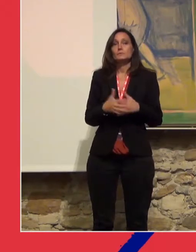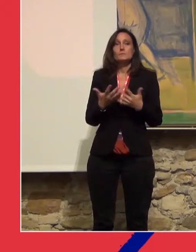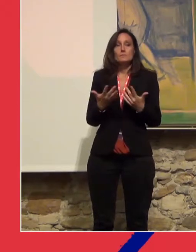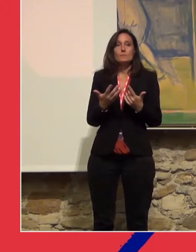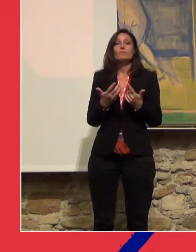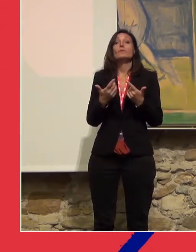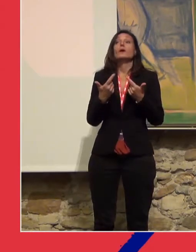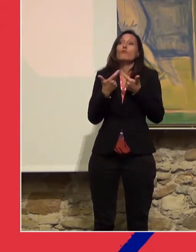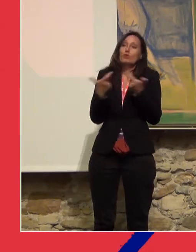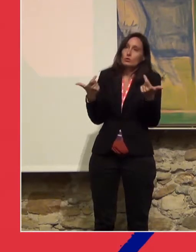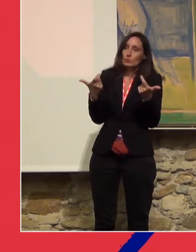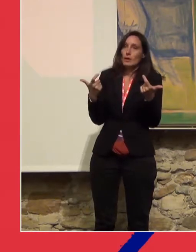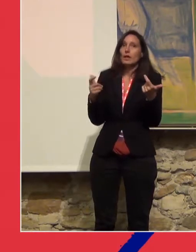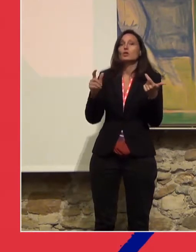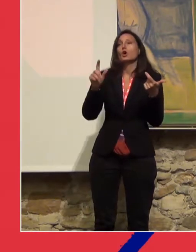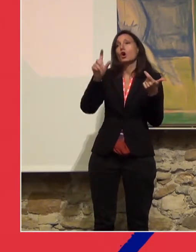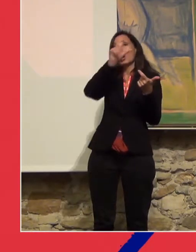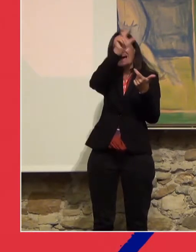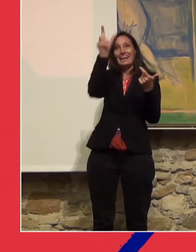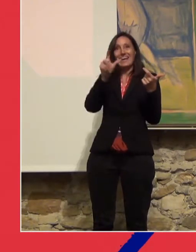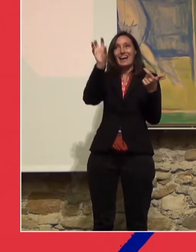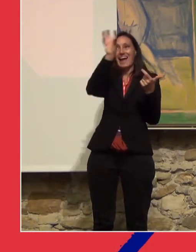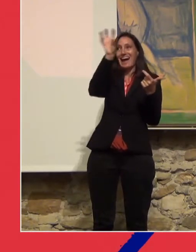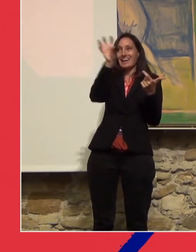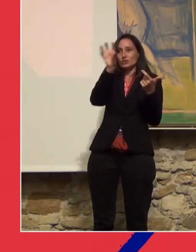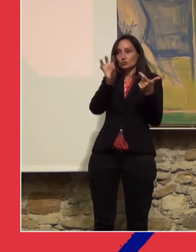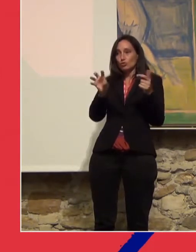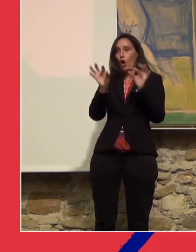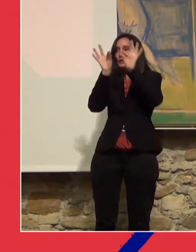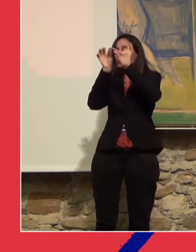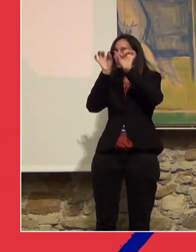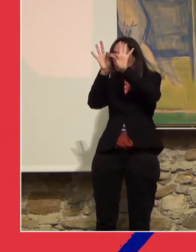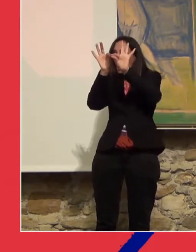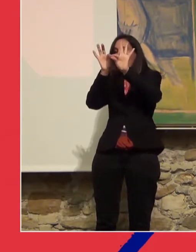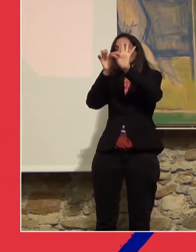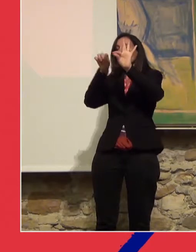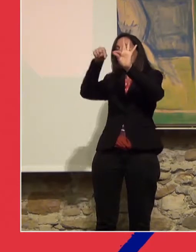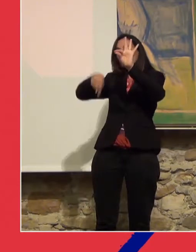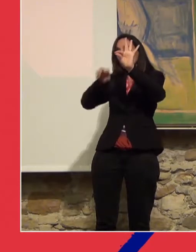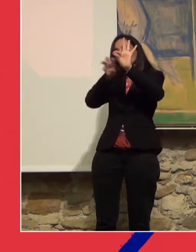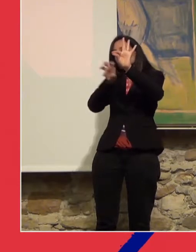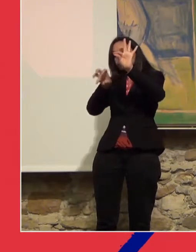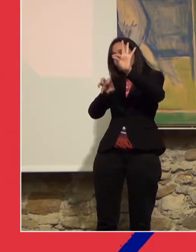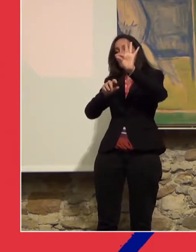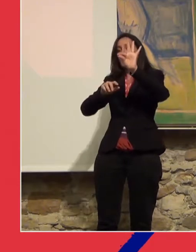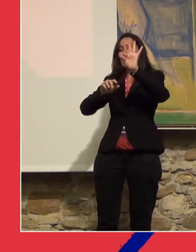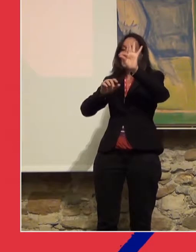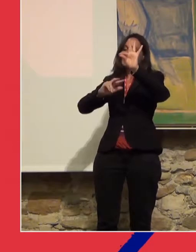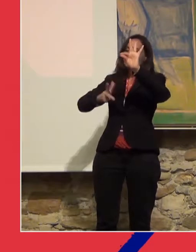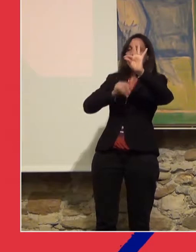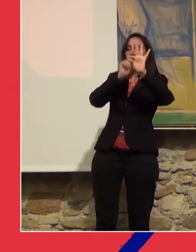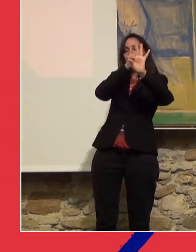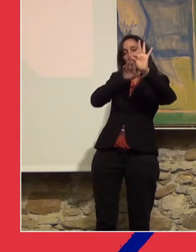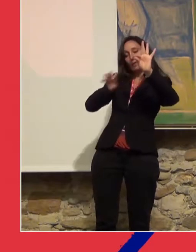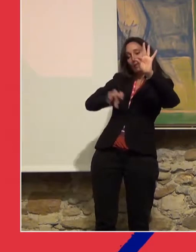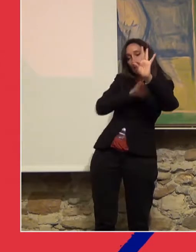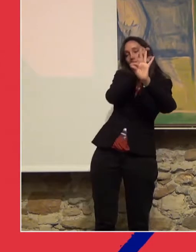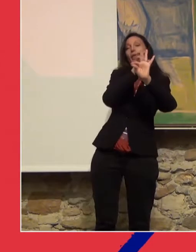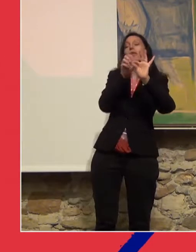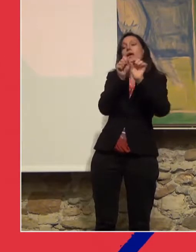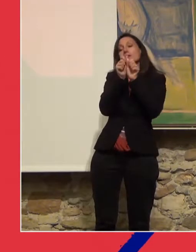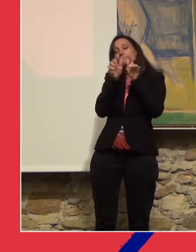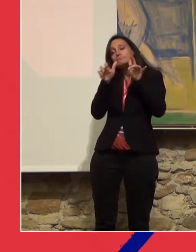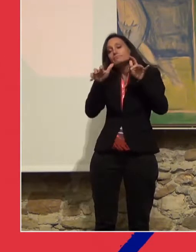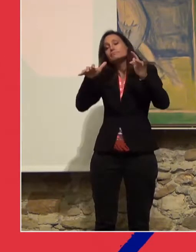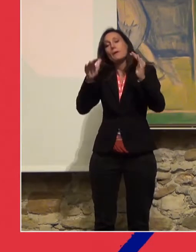regioni d'Italia, il centro, il sud, il mezzogiorno, le isole, la diffusione dell'epidemia è stata finora più